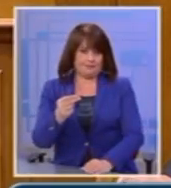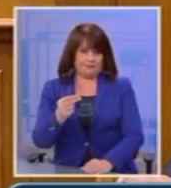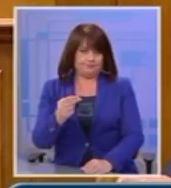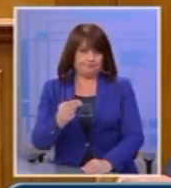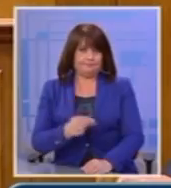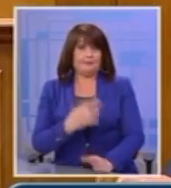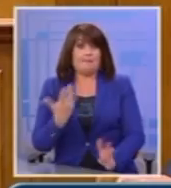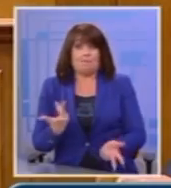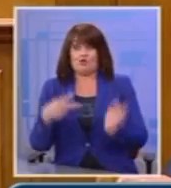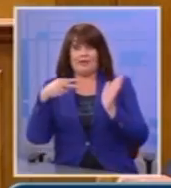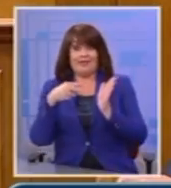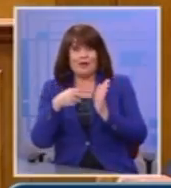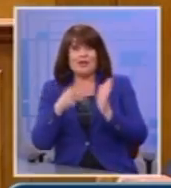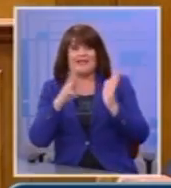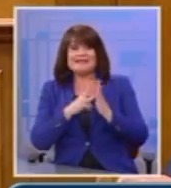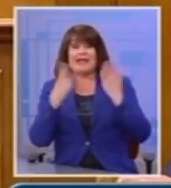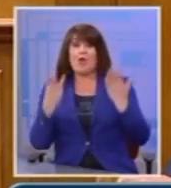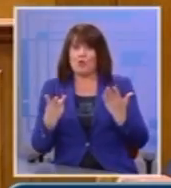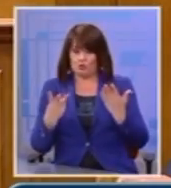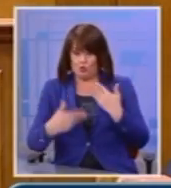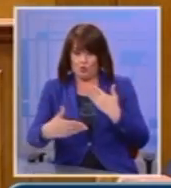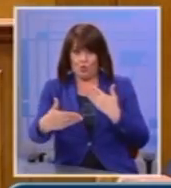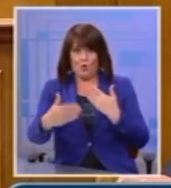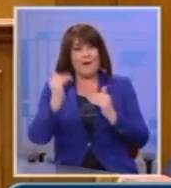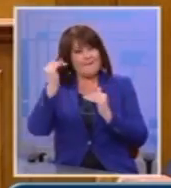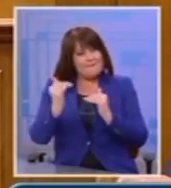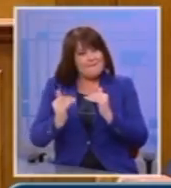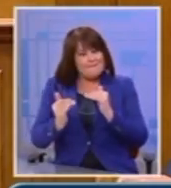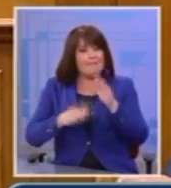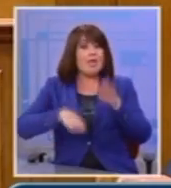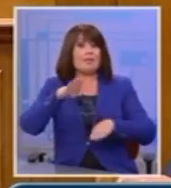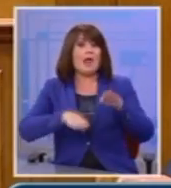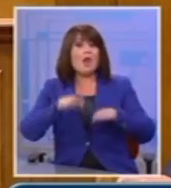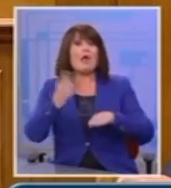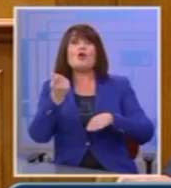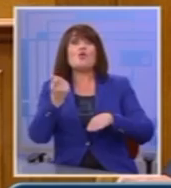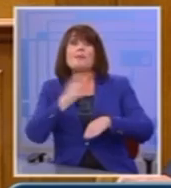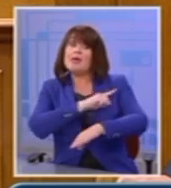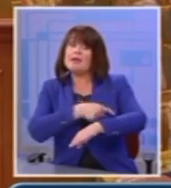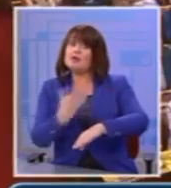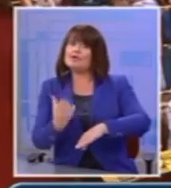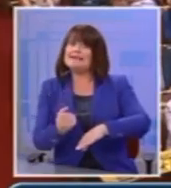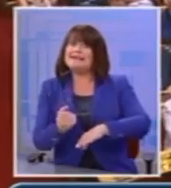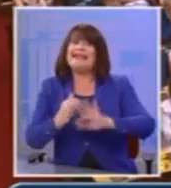Πώς το 2018 θα είναι χαμηλά και ανάλογα με τις δυνατότητες της οικονομίας.